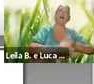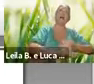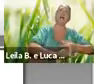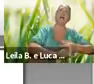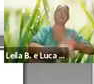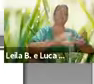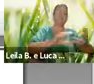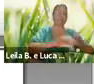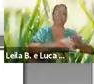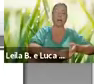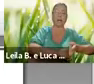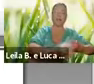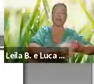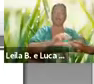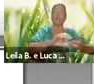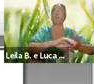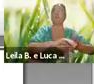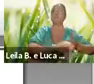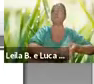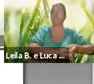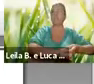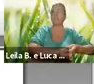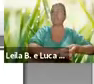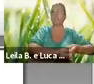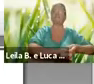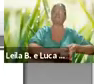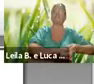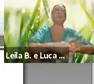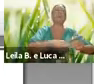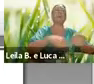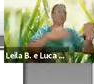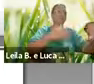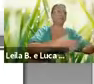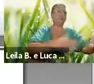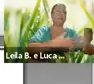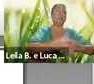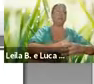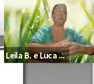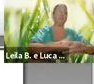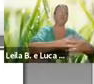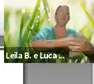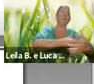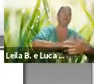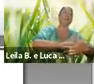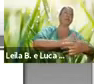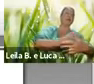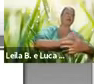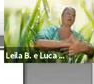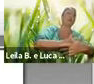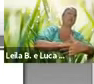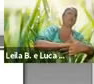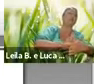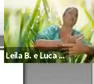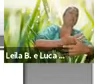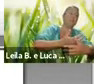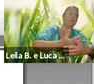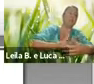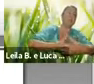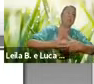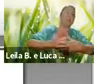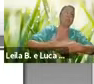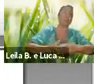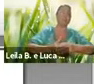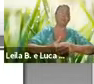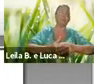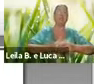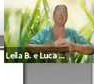per imparare, per aiutare, per sostenere. E di quelli che venivano anche a usufruire